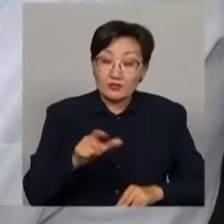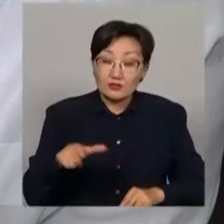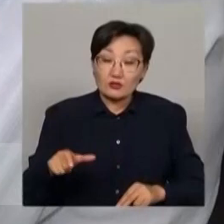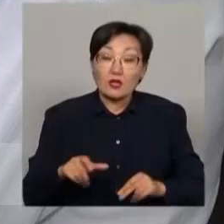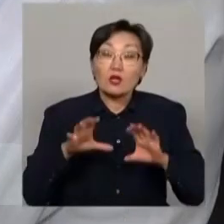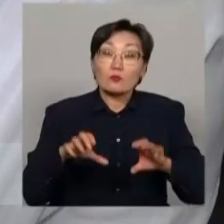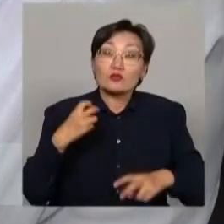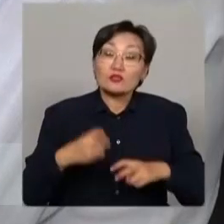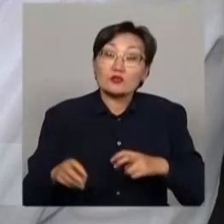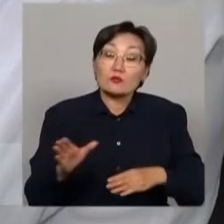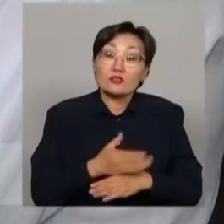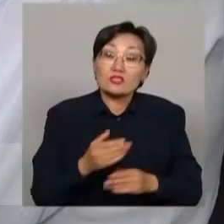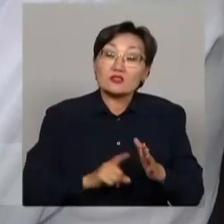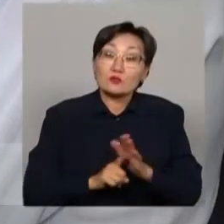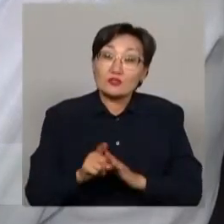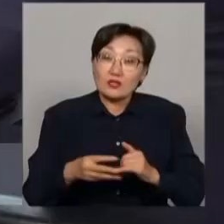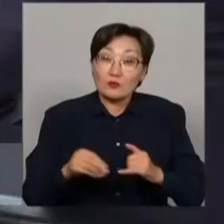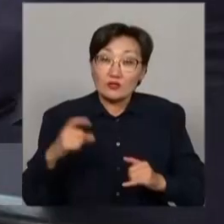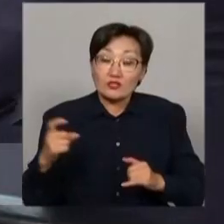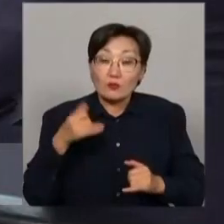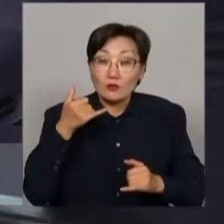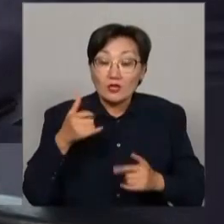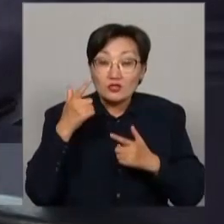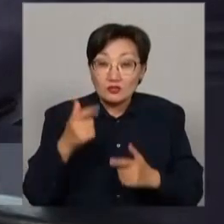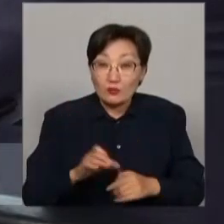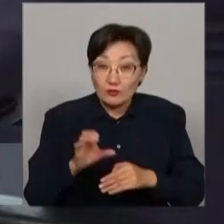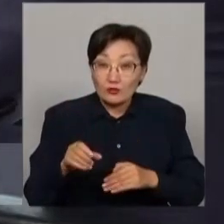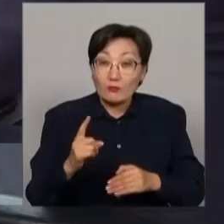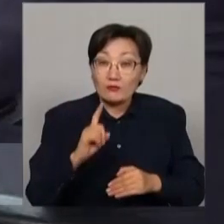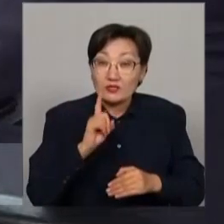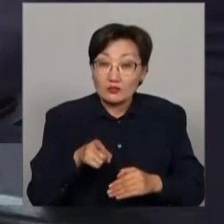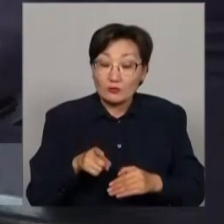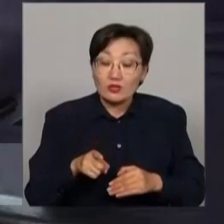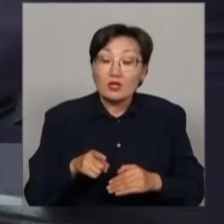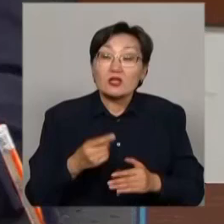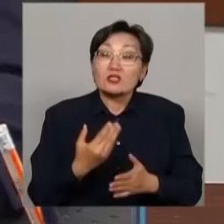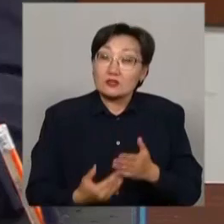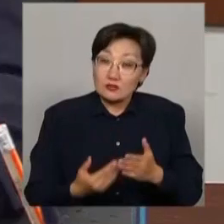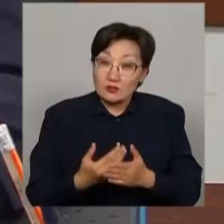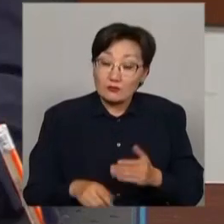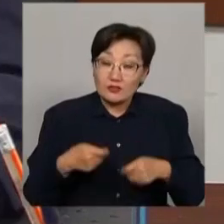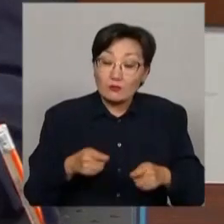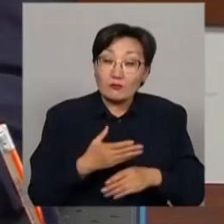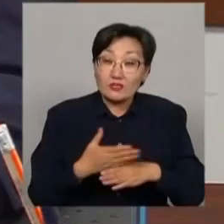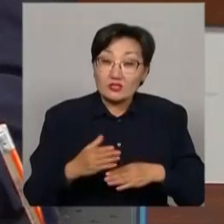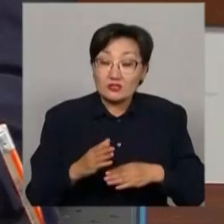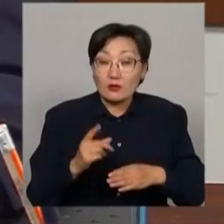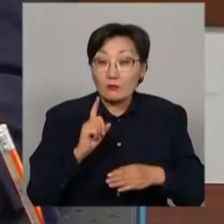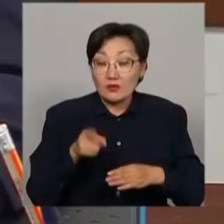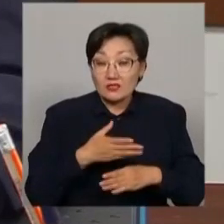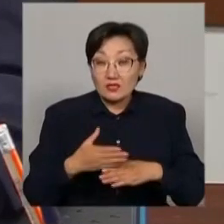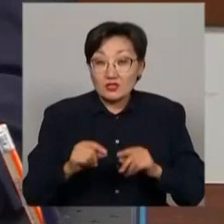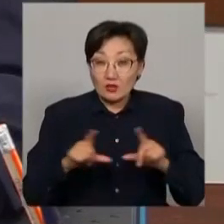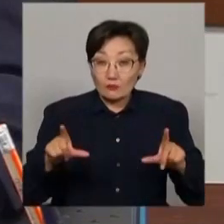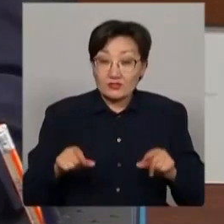Заң бұзушылықты жою үшін ең алдымен жер иесіне хабарлама жолданып, бір жыл мерзімге нұсқамалар беріледі. Бір жылдан кейін департамент